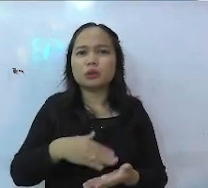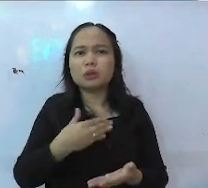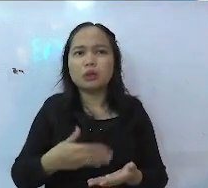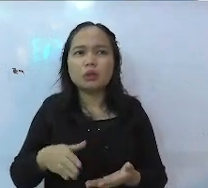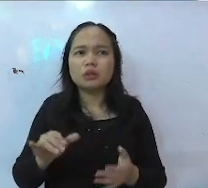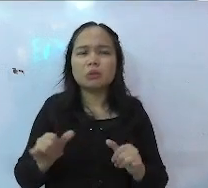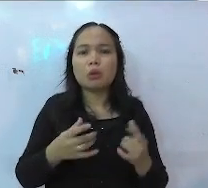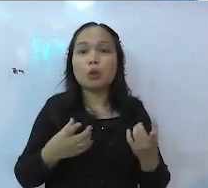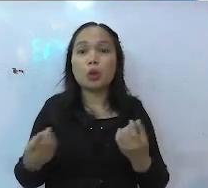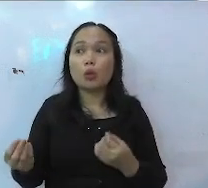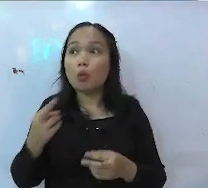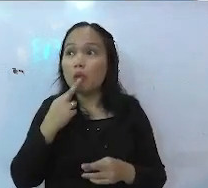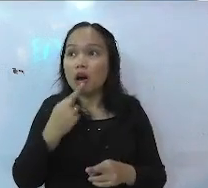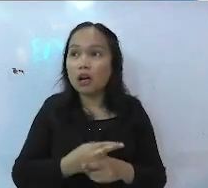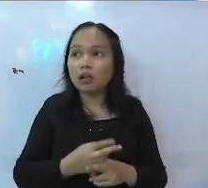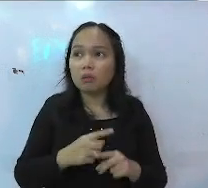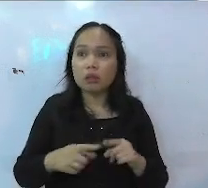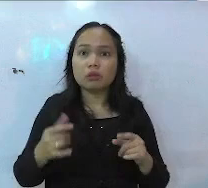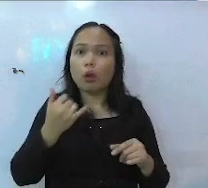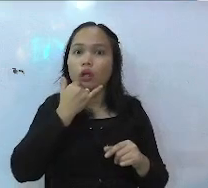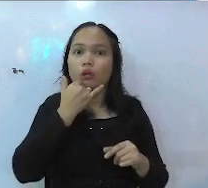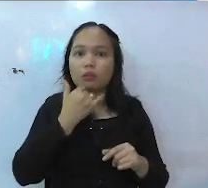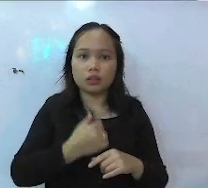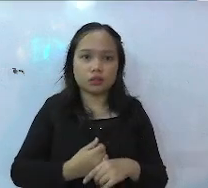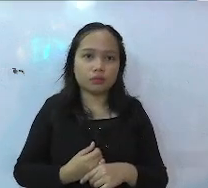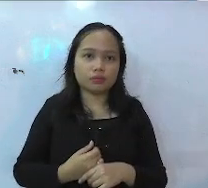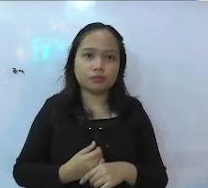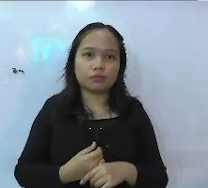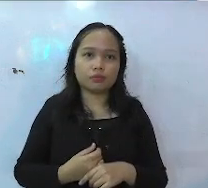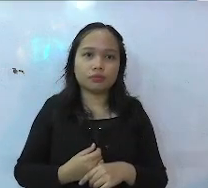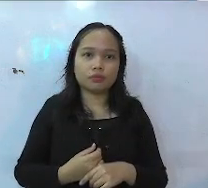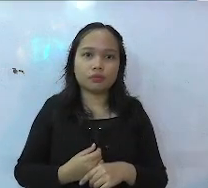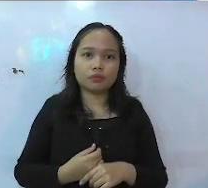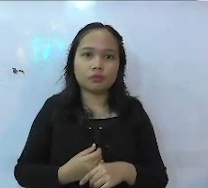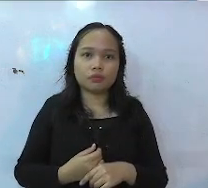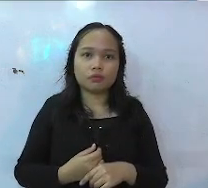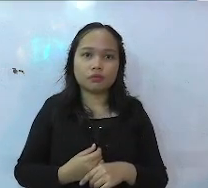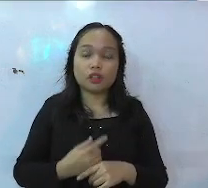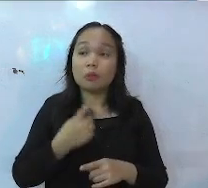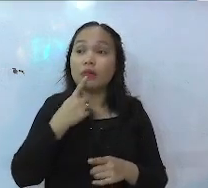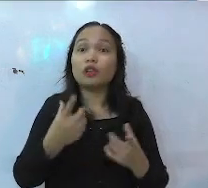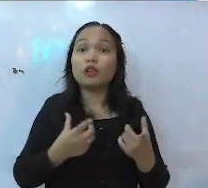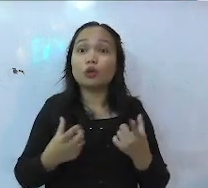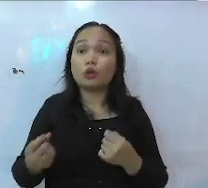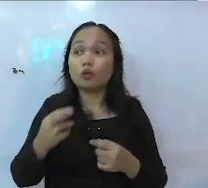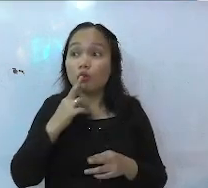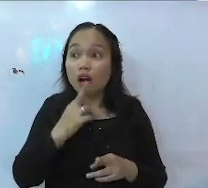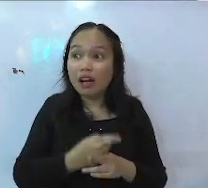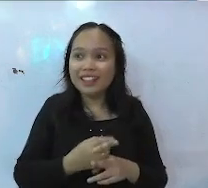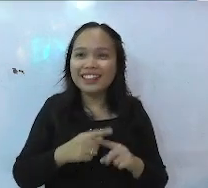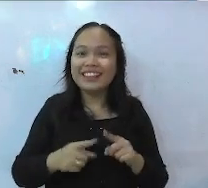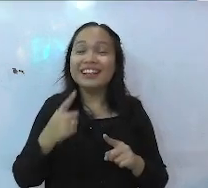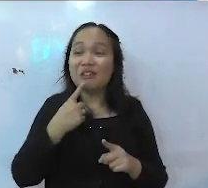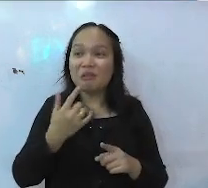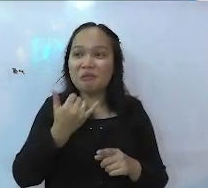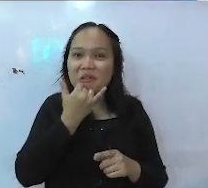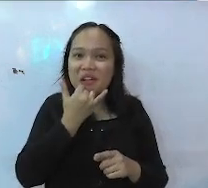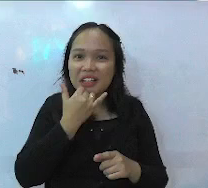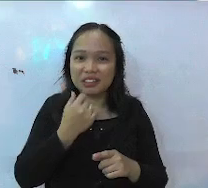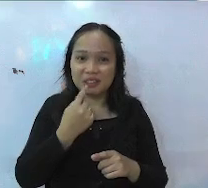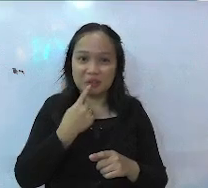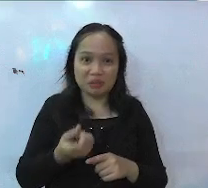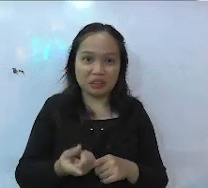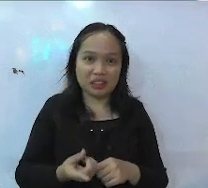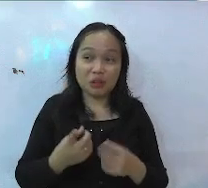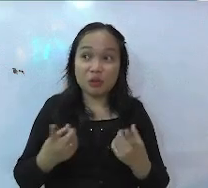na mali do do right by singing it wrong yung do right mo do right mo mali make sense